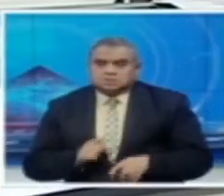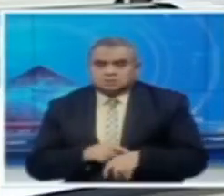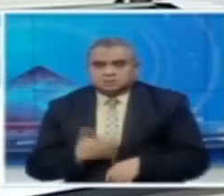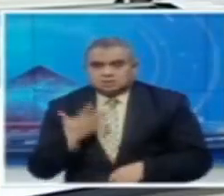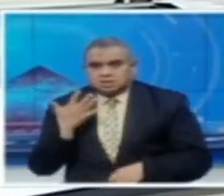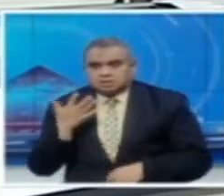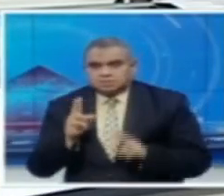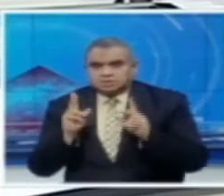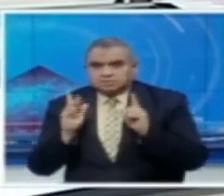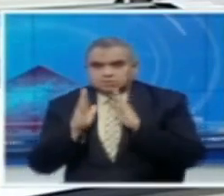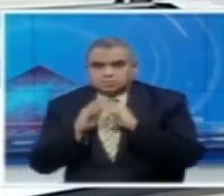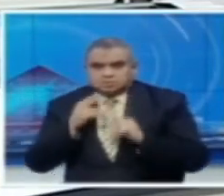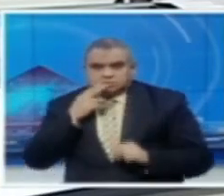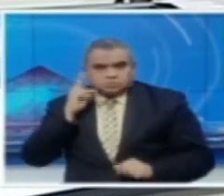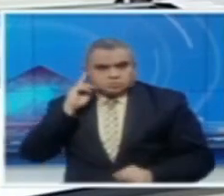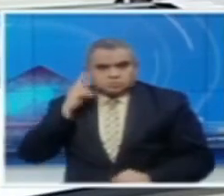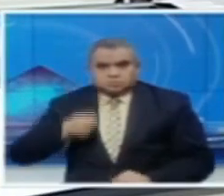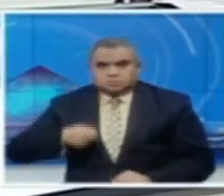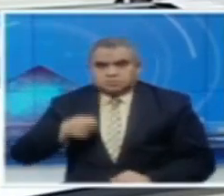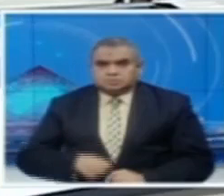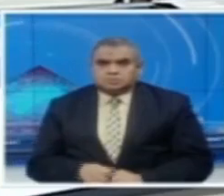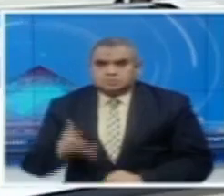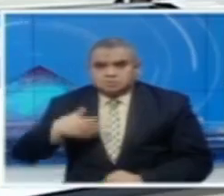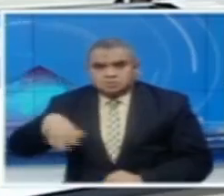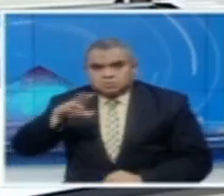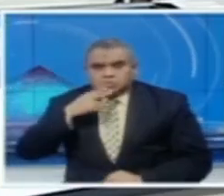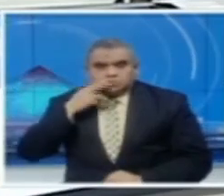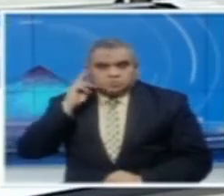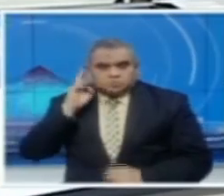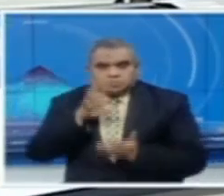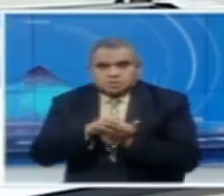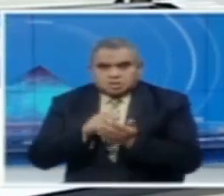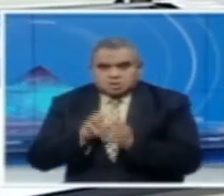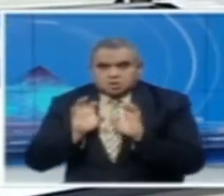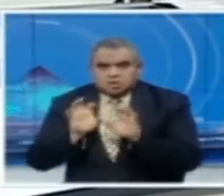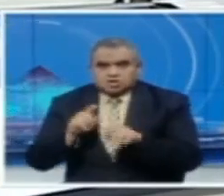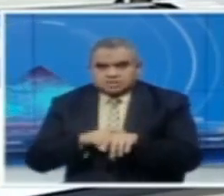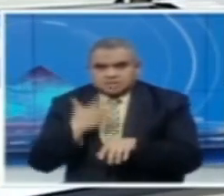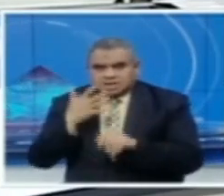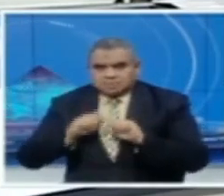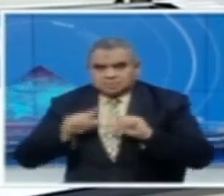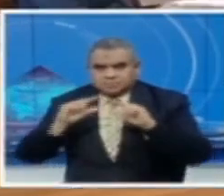الخامسة من التلفزيون المصري، أهلا بحضراتكم. أهلا بحضراتكم، ونبدأ الخامسة بأهم العناوين.